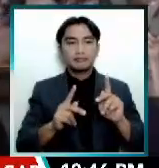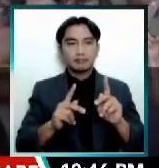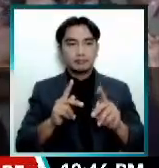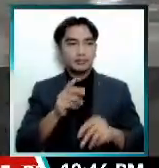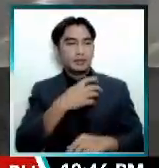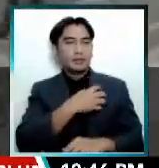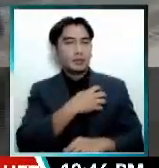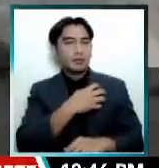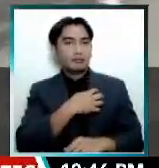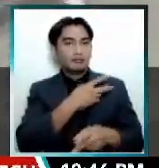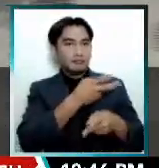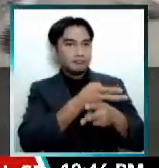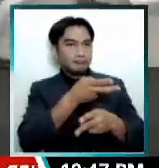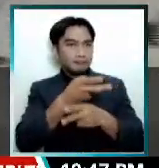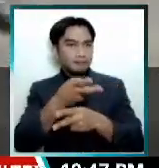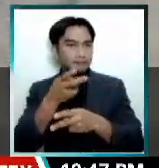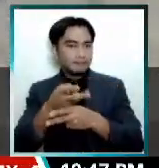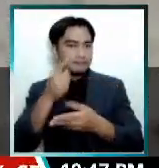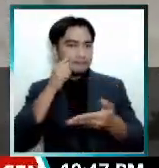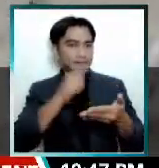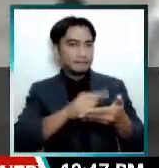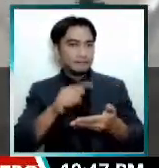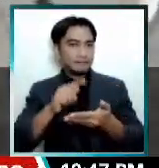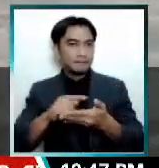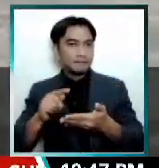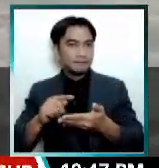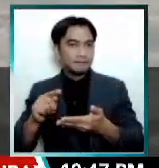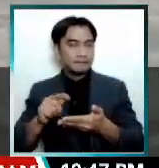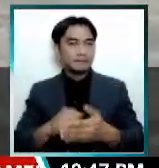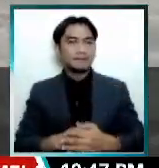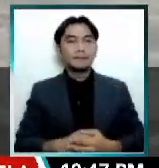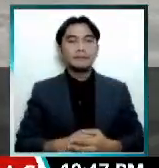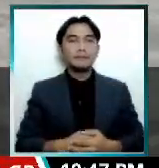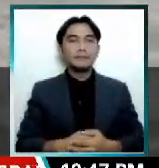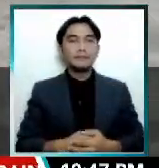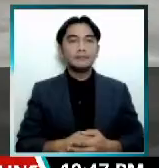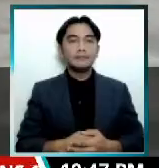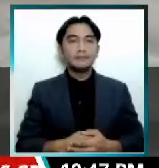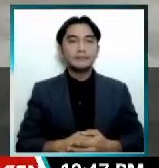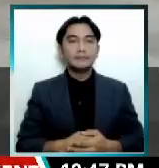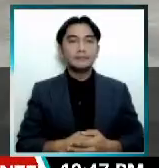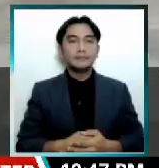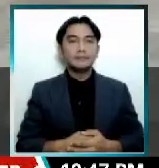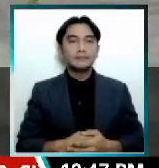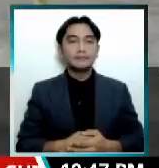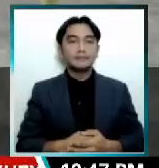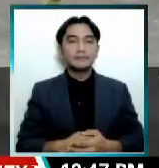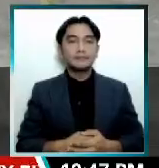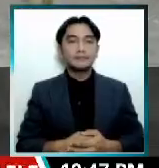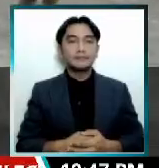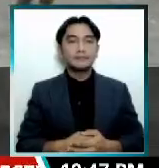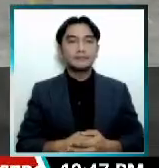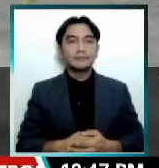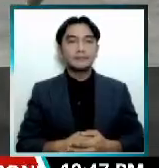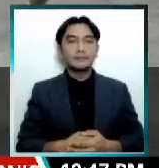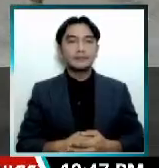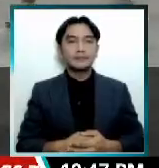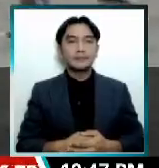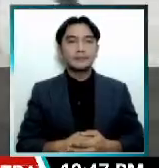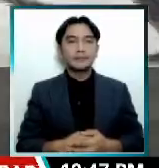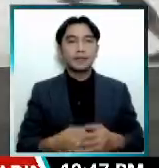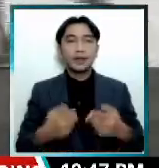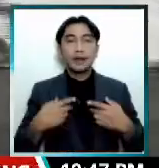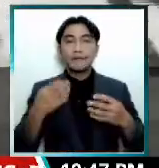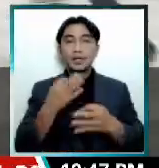Na Napuno naman ang Freedom Grandstand para sa